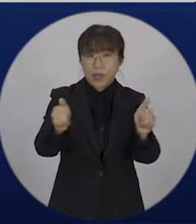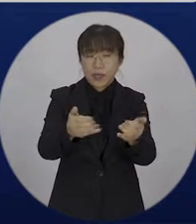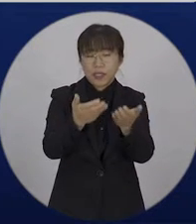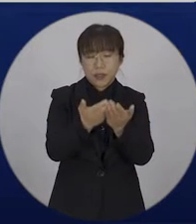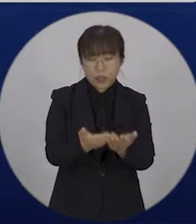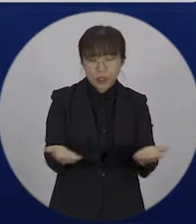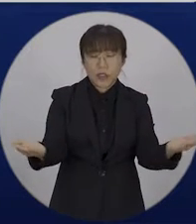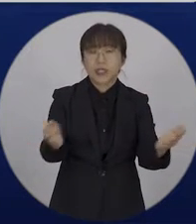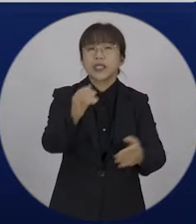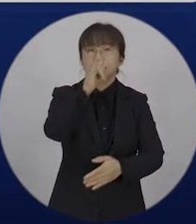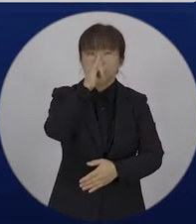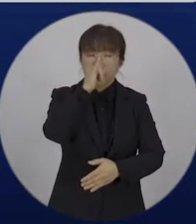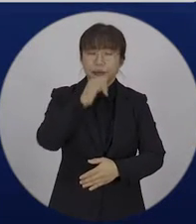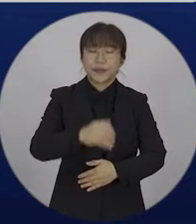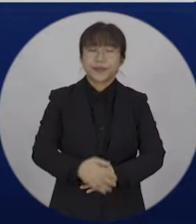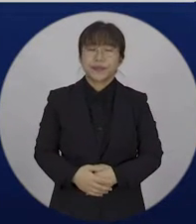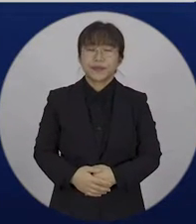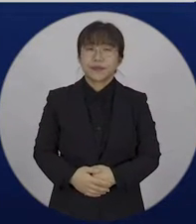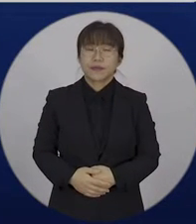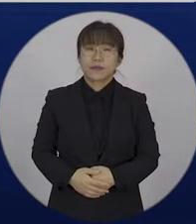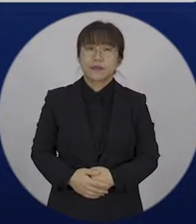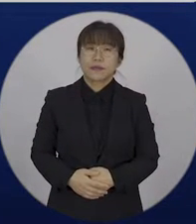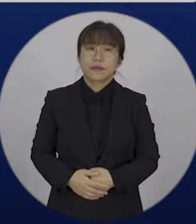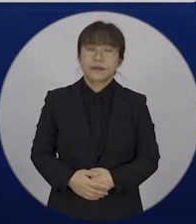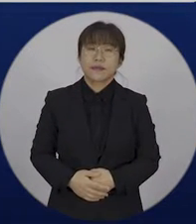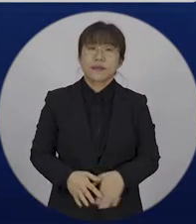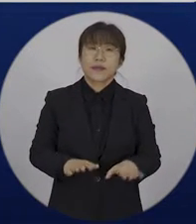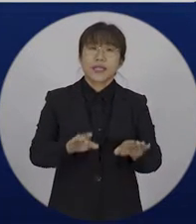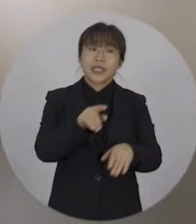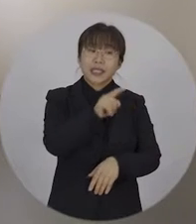1층 제 1 2 기획전시실에서 개최됩니다